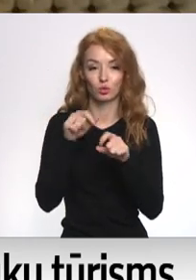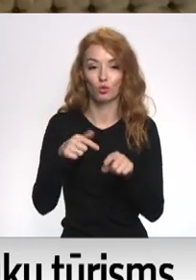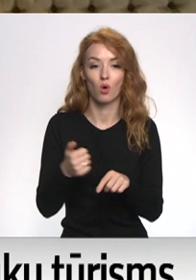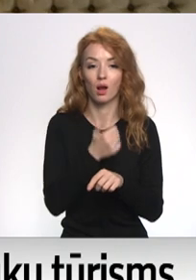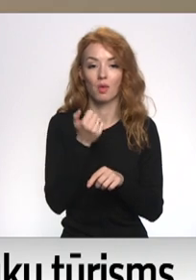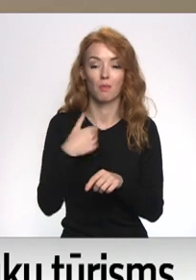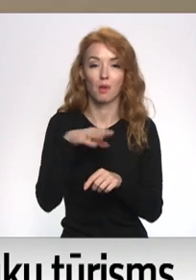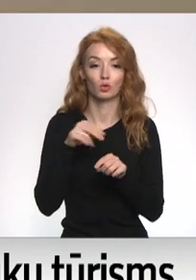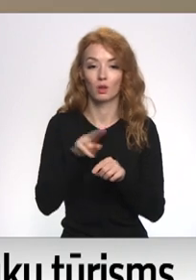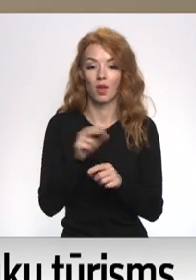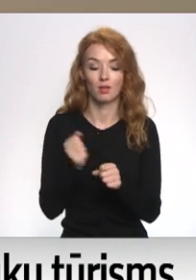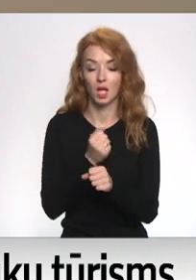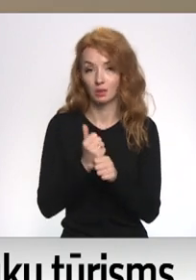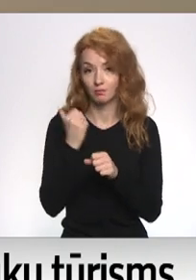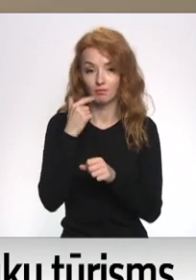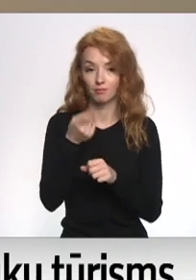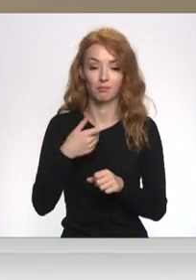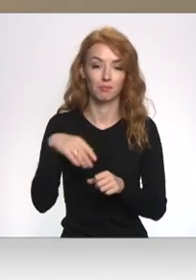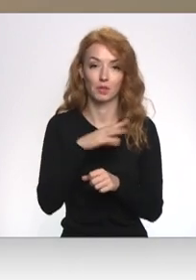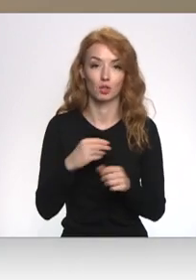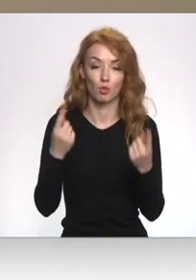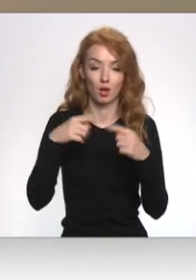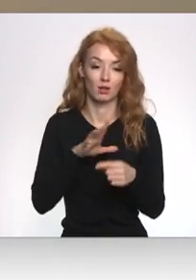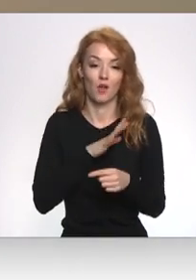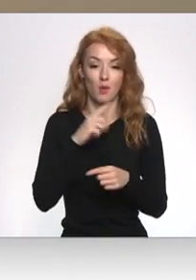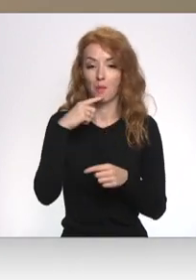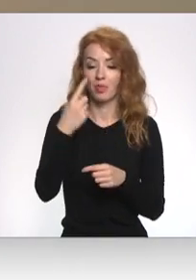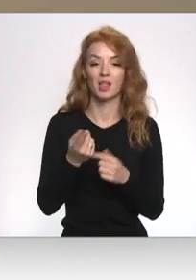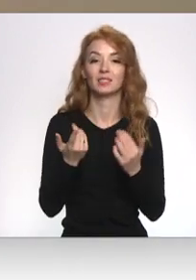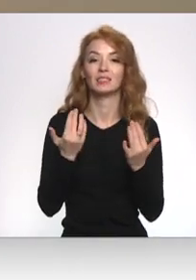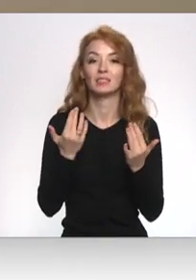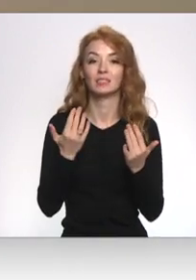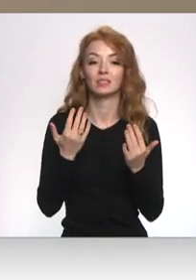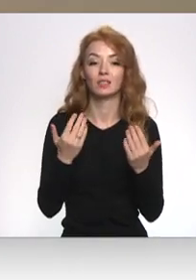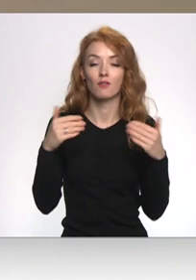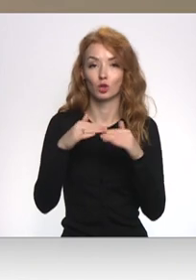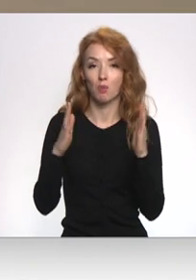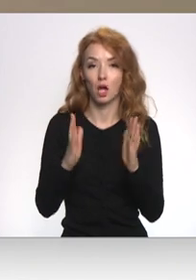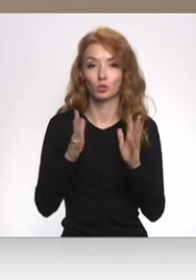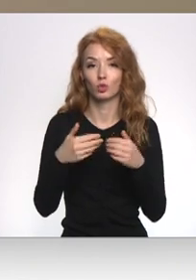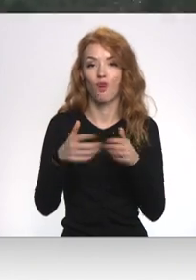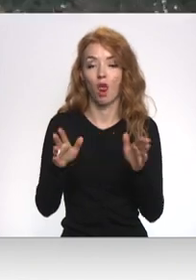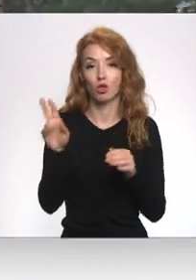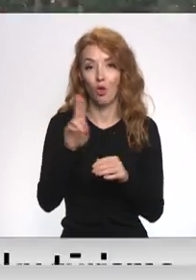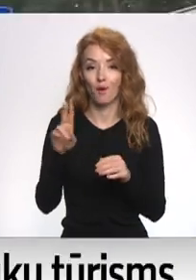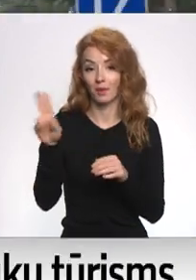to nedaram. Mēs arī neviens mēs nevaram šobrīd pateikt, cik naktsmītnes būs atvērtas novembrī vai